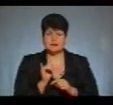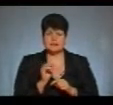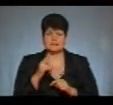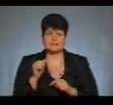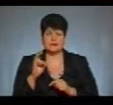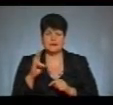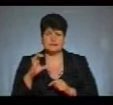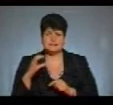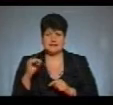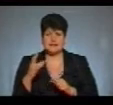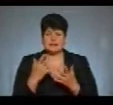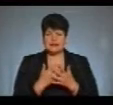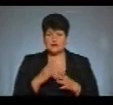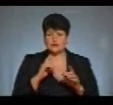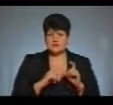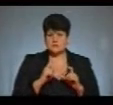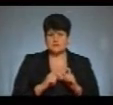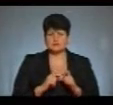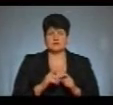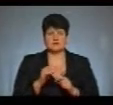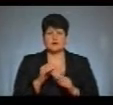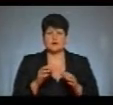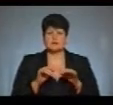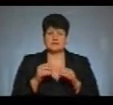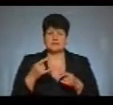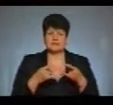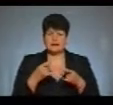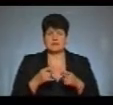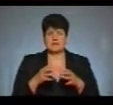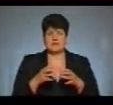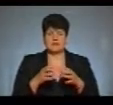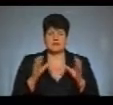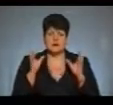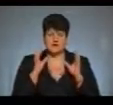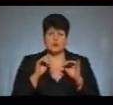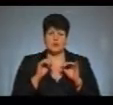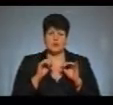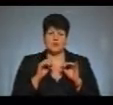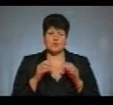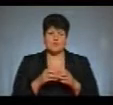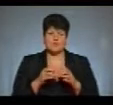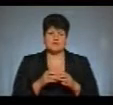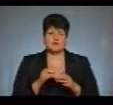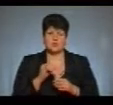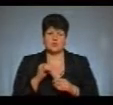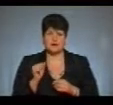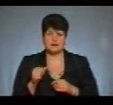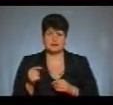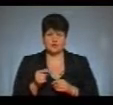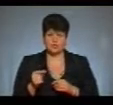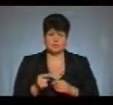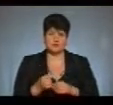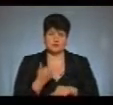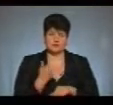Данського кіноінституту, телерадіокомпанія UA Тернопіль, генеральний інформаційний партнер Children Kino Fest на